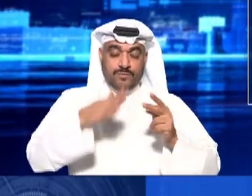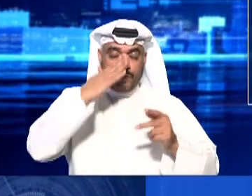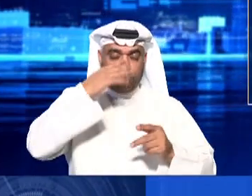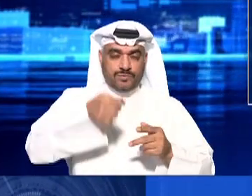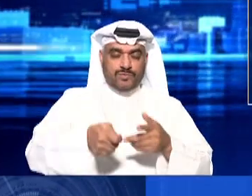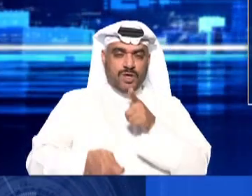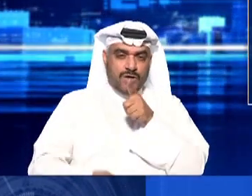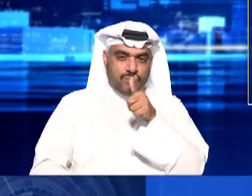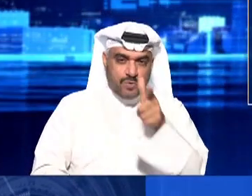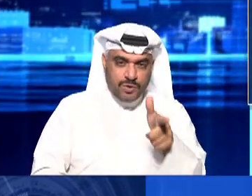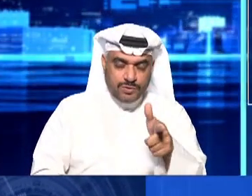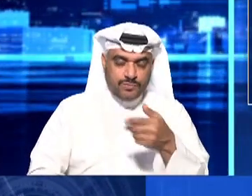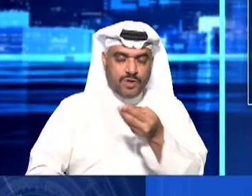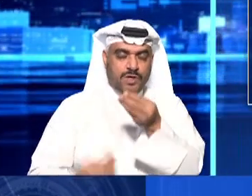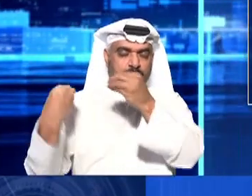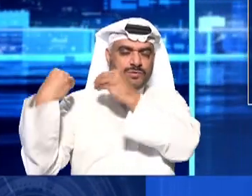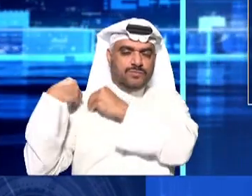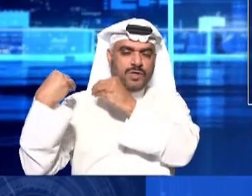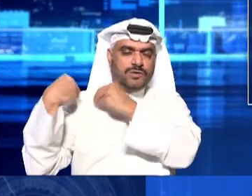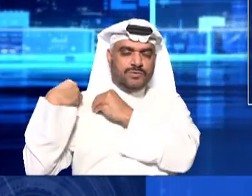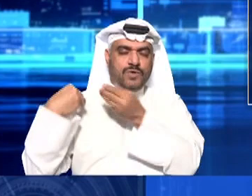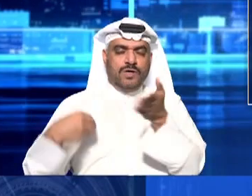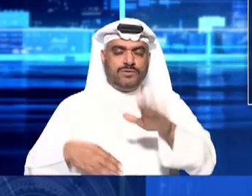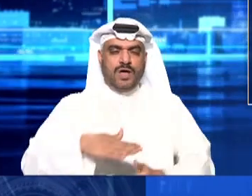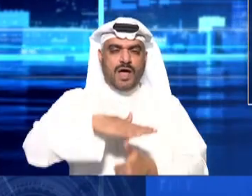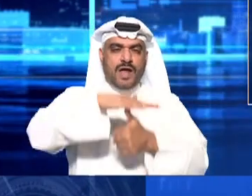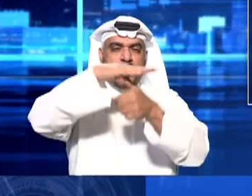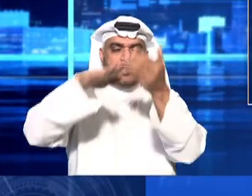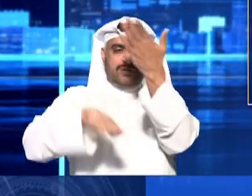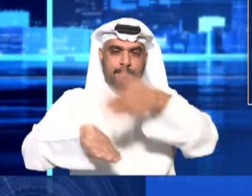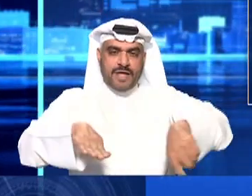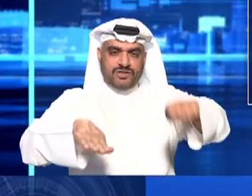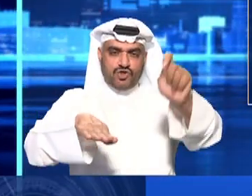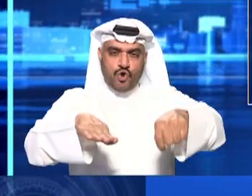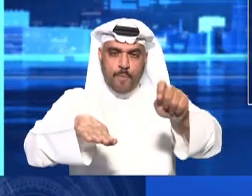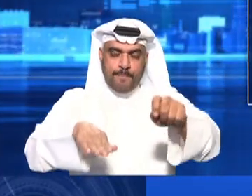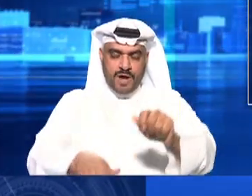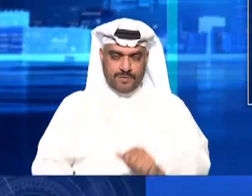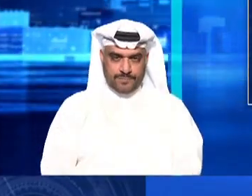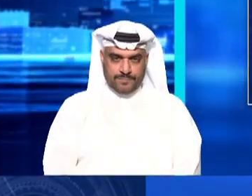المودة وأجزل الدعاء مرزوق علي الغانم رئيس مجلس الأمة.